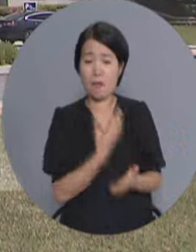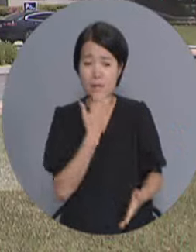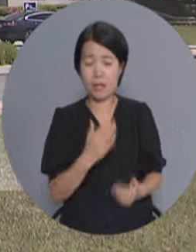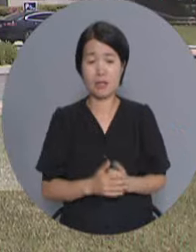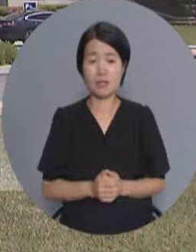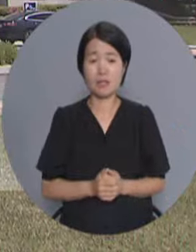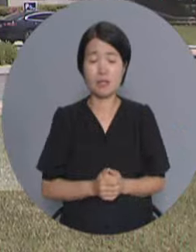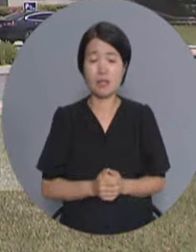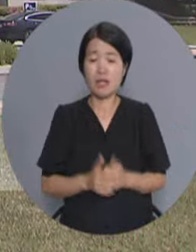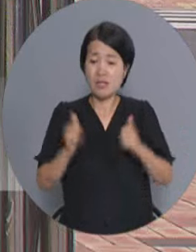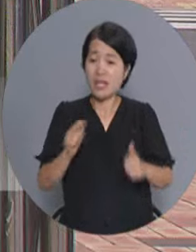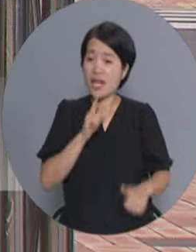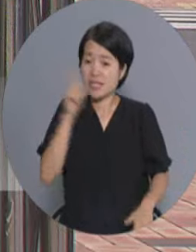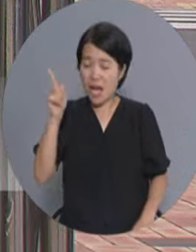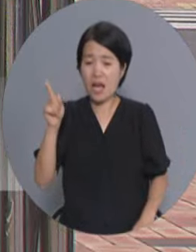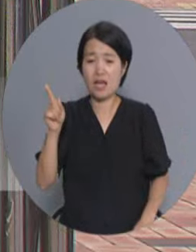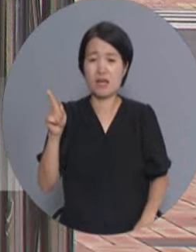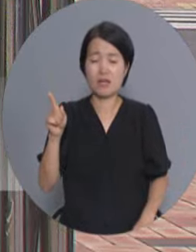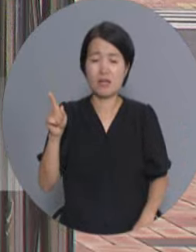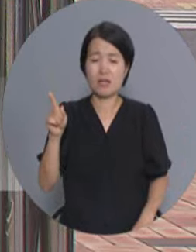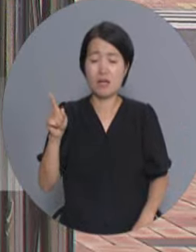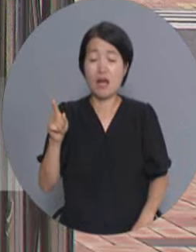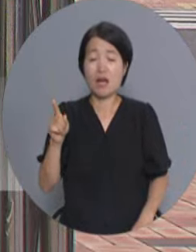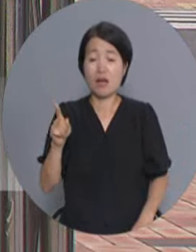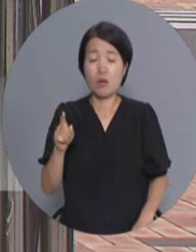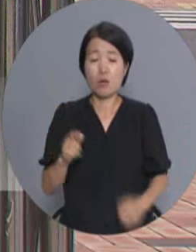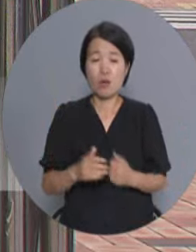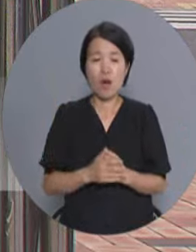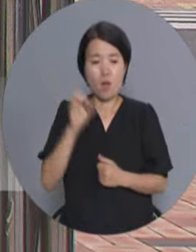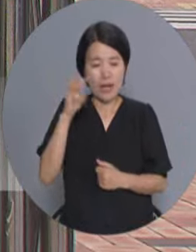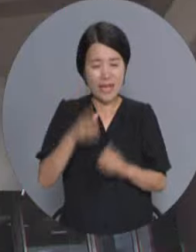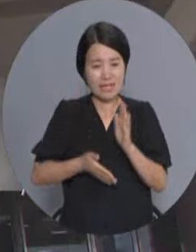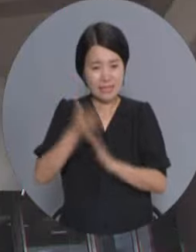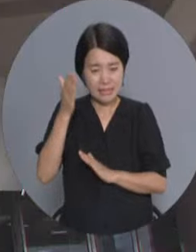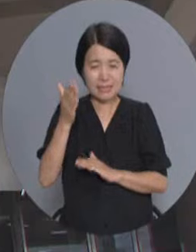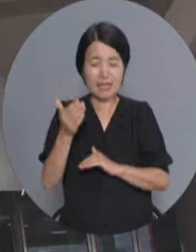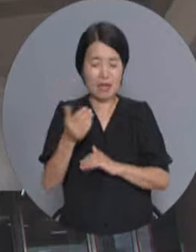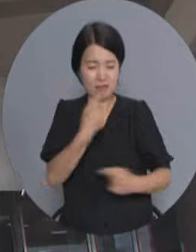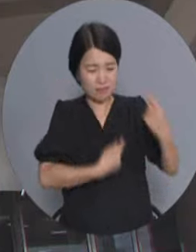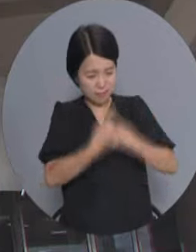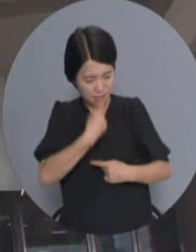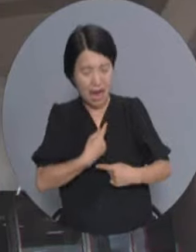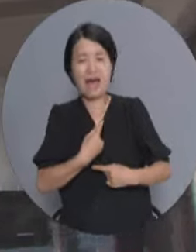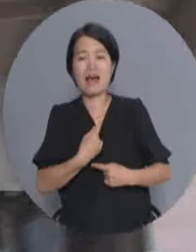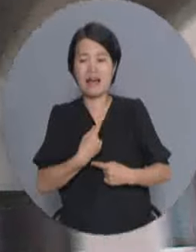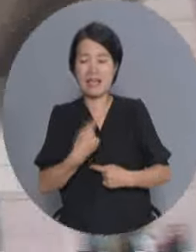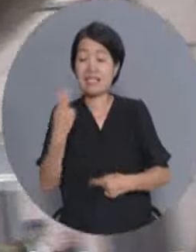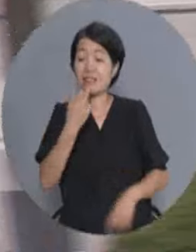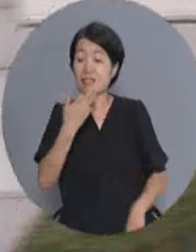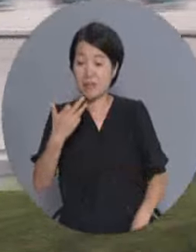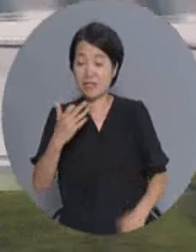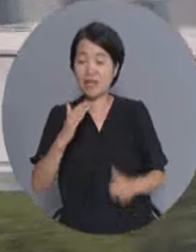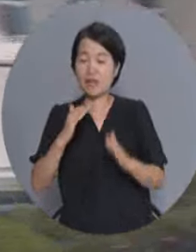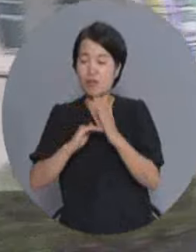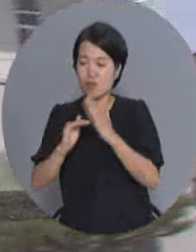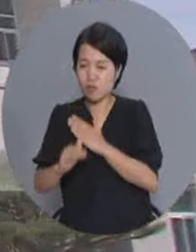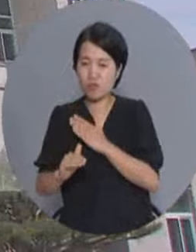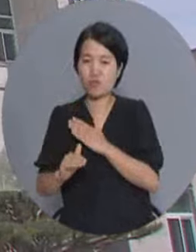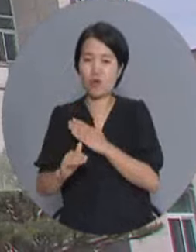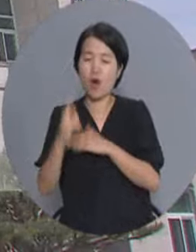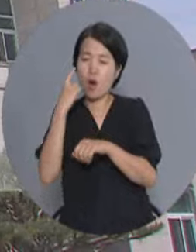소송과 행정심판으로 확산하자 광양시는 어업 허가의 근거를 마련하기 위해 2018년 내수면 수산자원